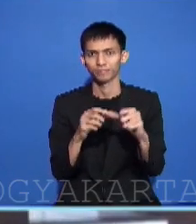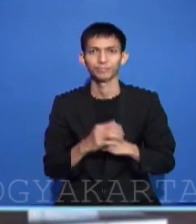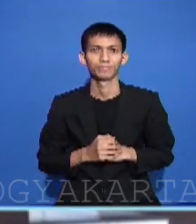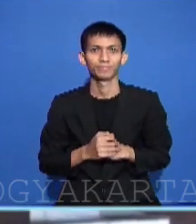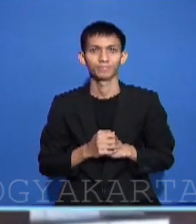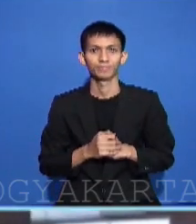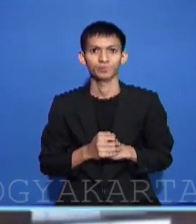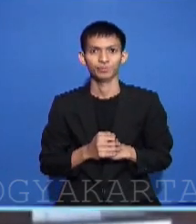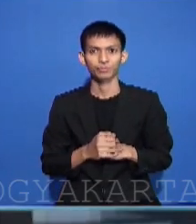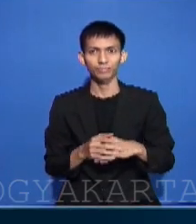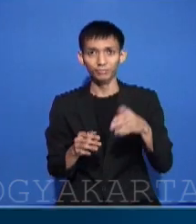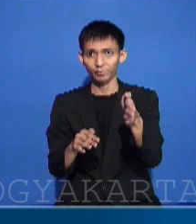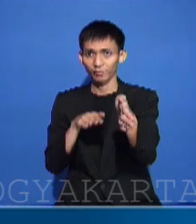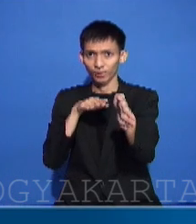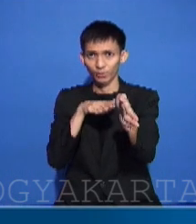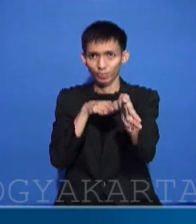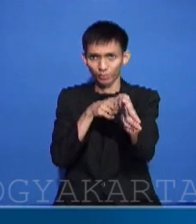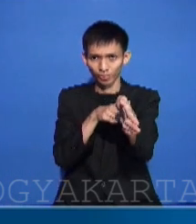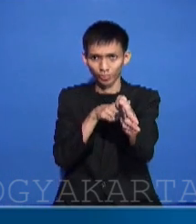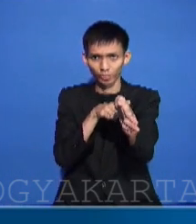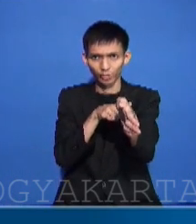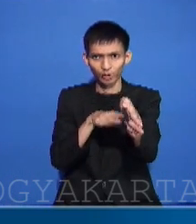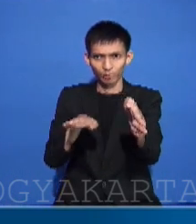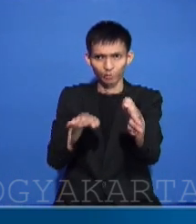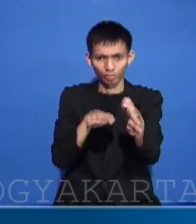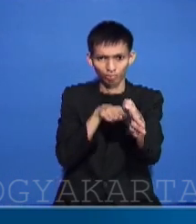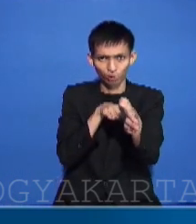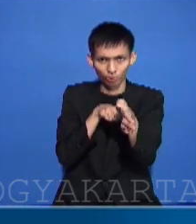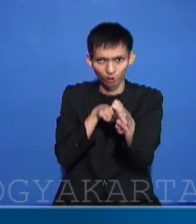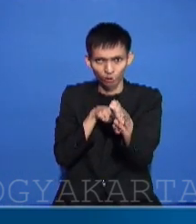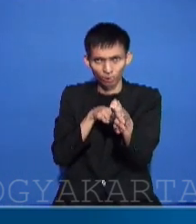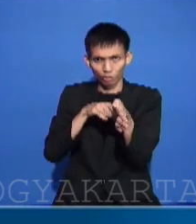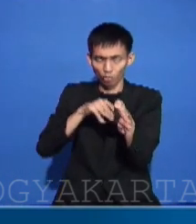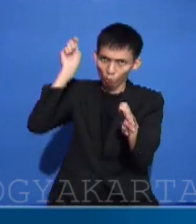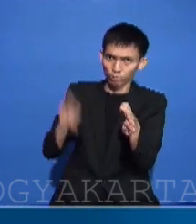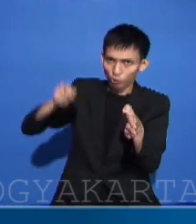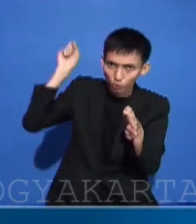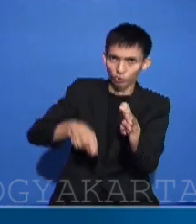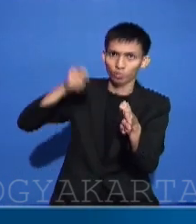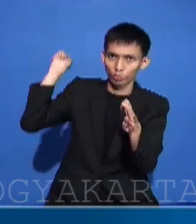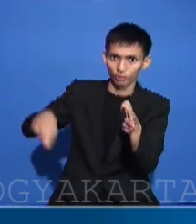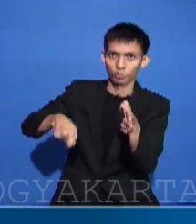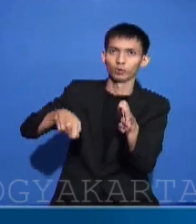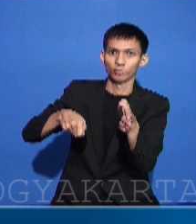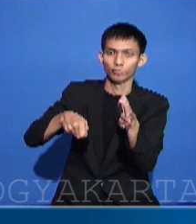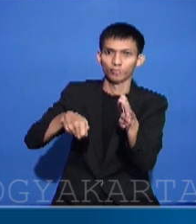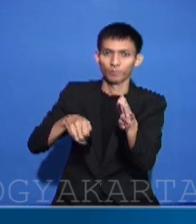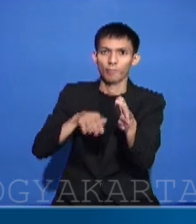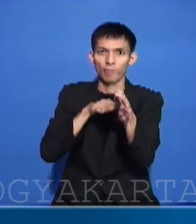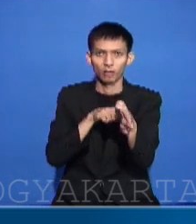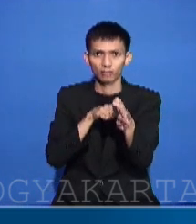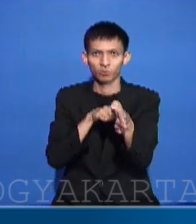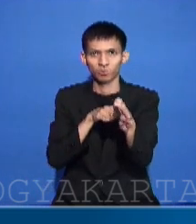Dikejar sepeda motor itu ternyata malah dia dipepet sama mobil, malah dia celurnya itu dibacokkan ke kapnya mobil itu gitu.